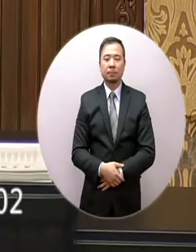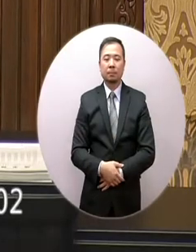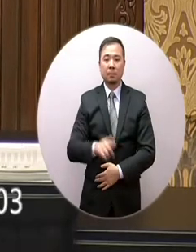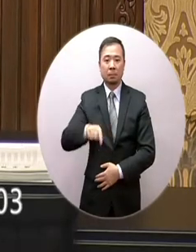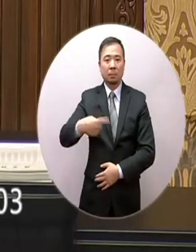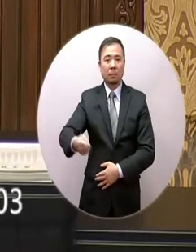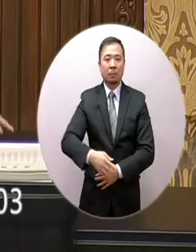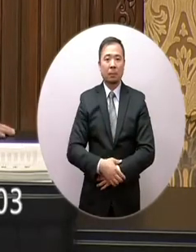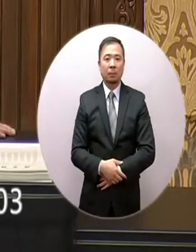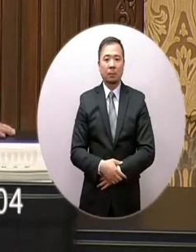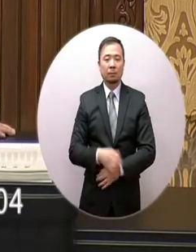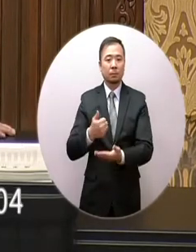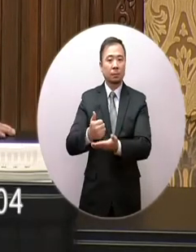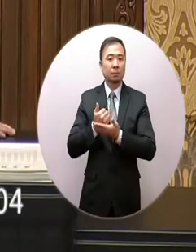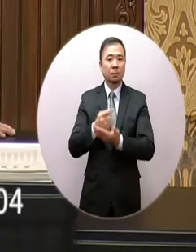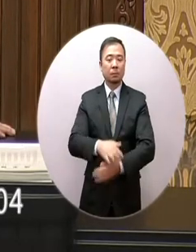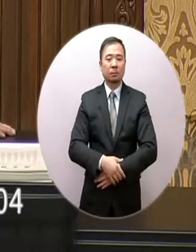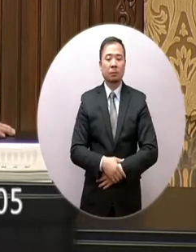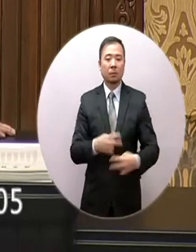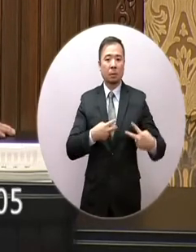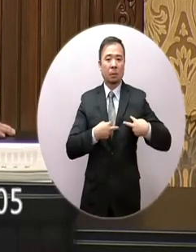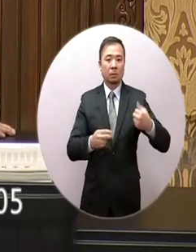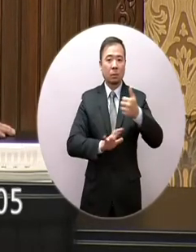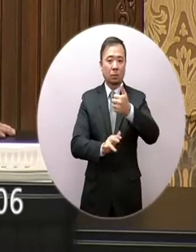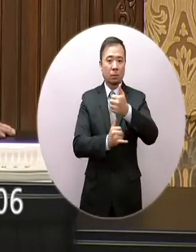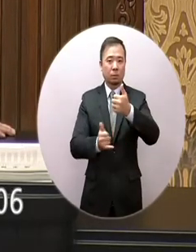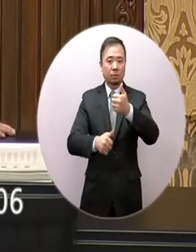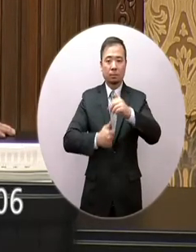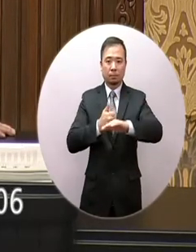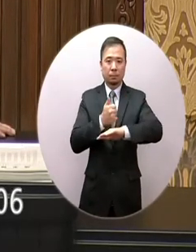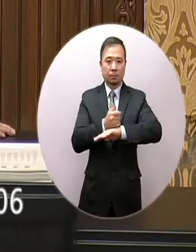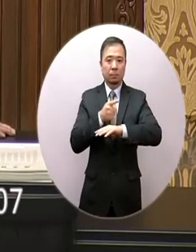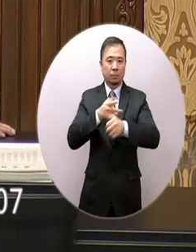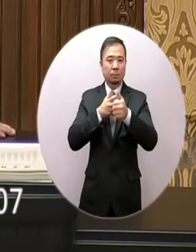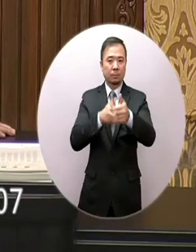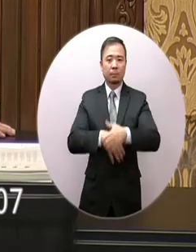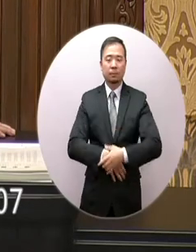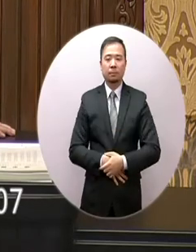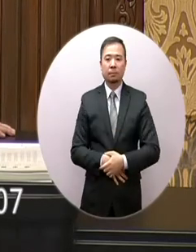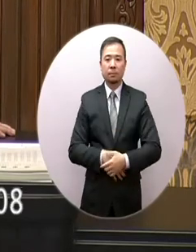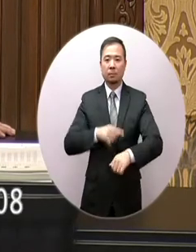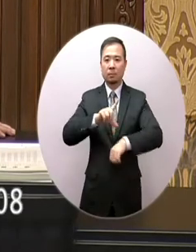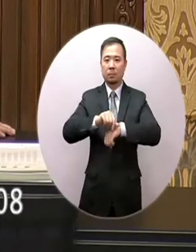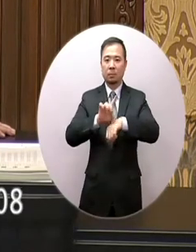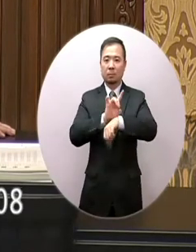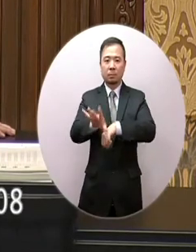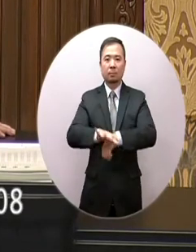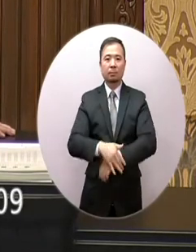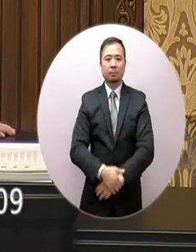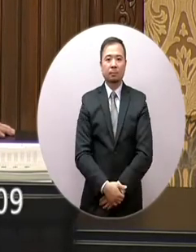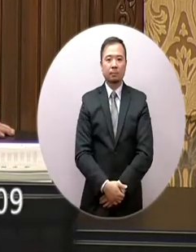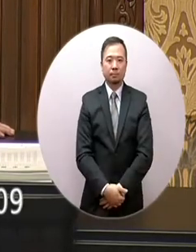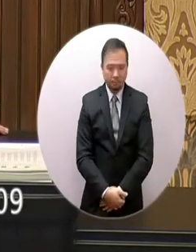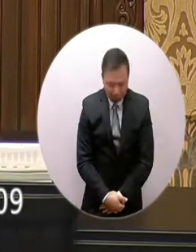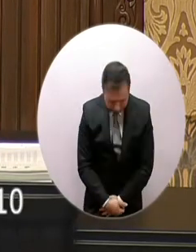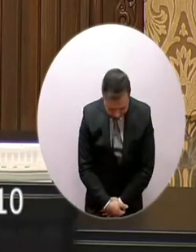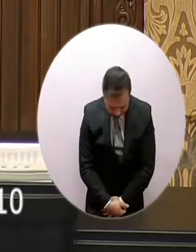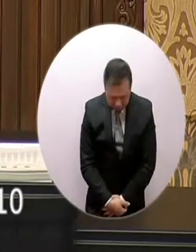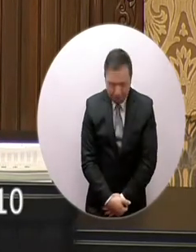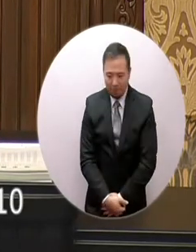下一位，我们请蔡委员陪会质询，时间15分钟。